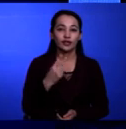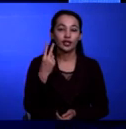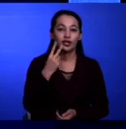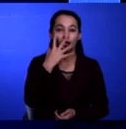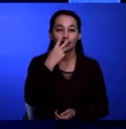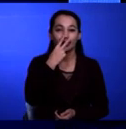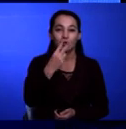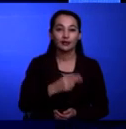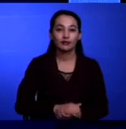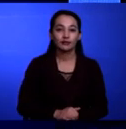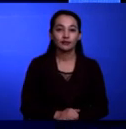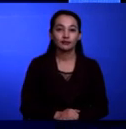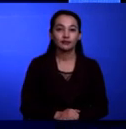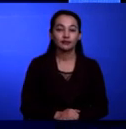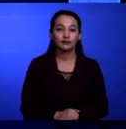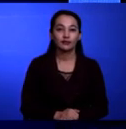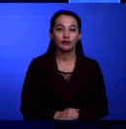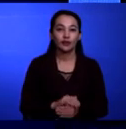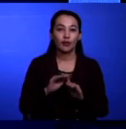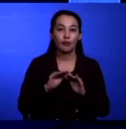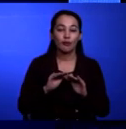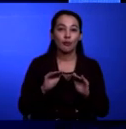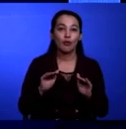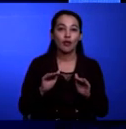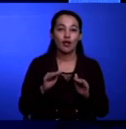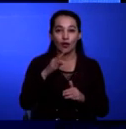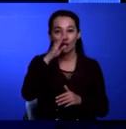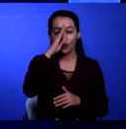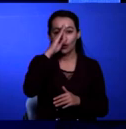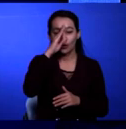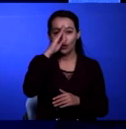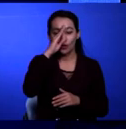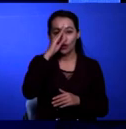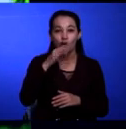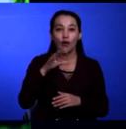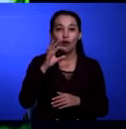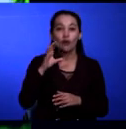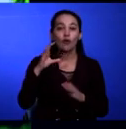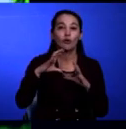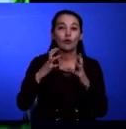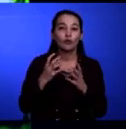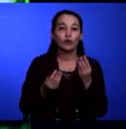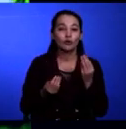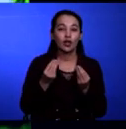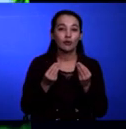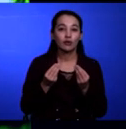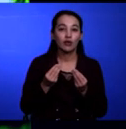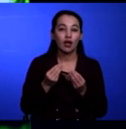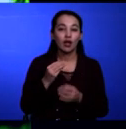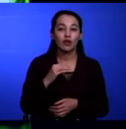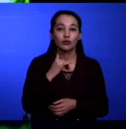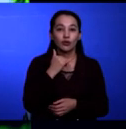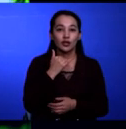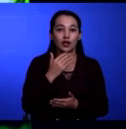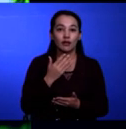Ikkinchisiga qarang. Bola ko'p tuk deb yapti. Otaxon esa gazeta mutolaa